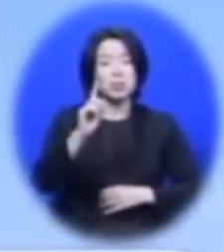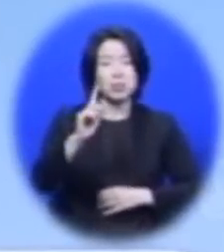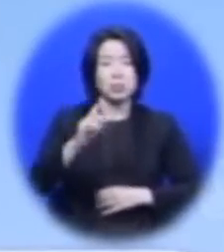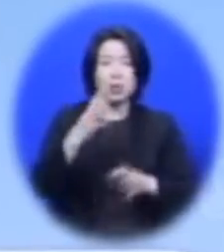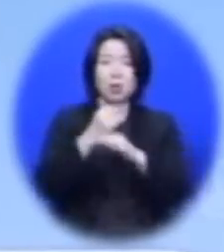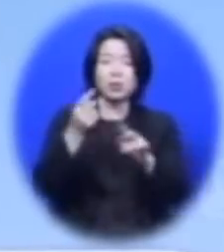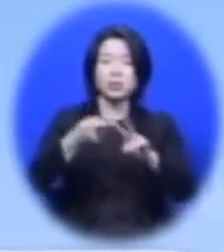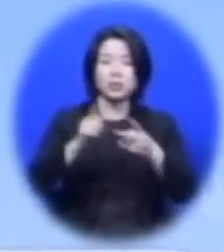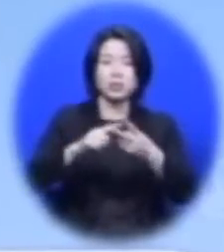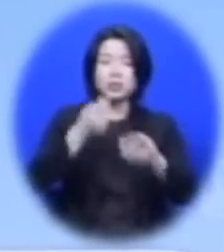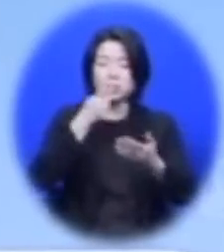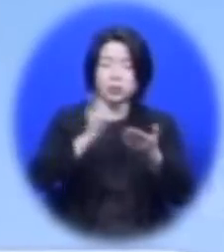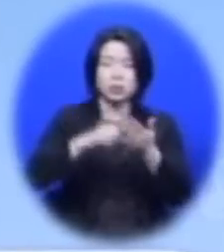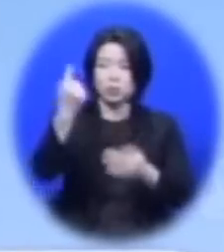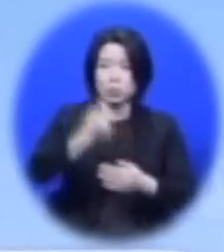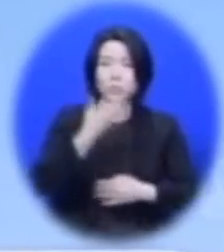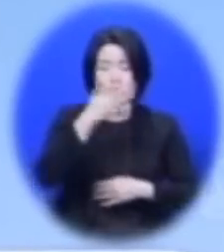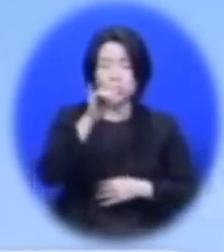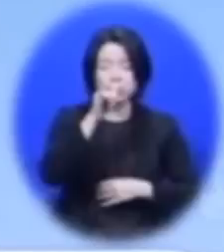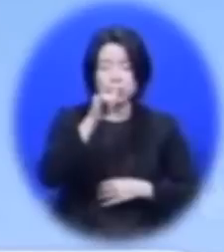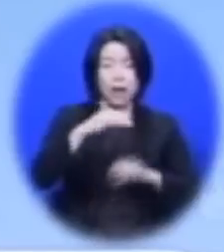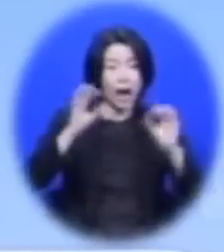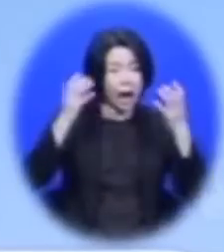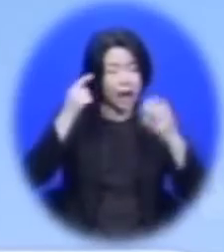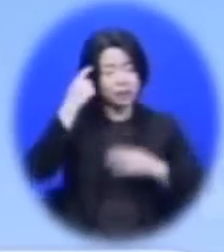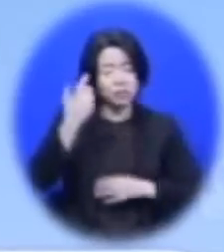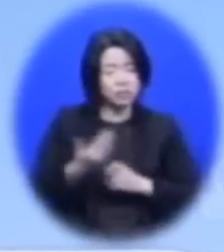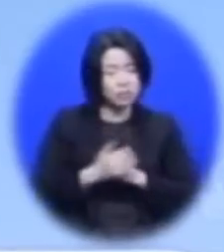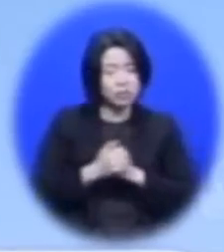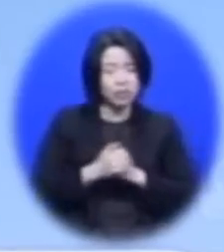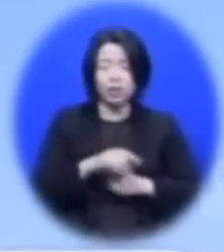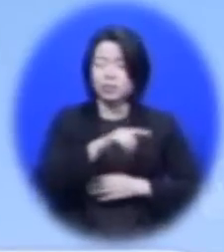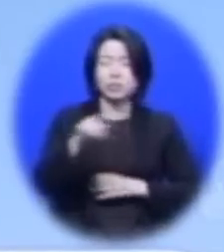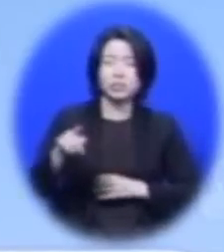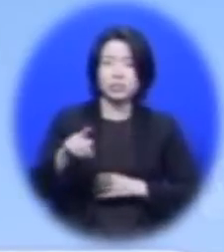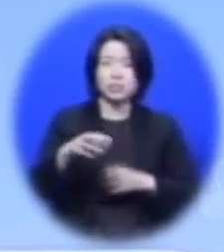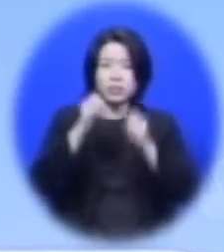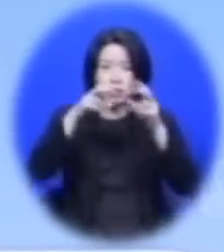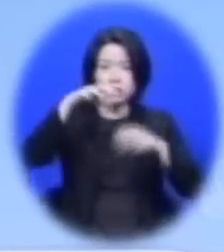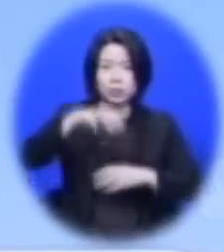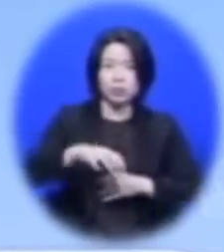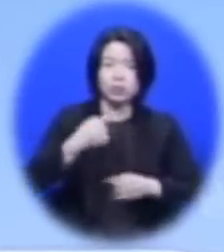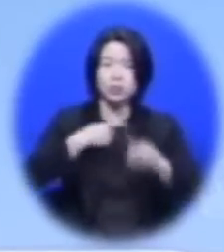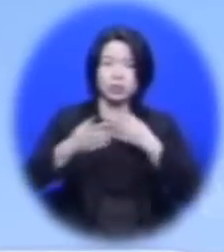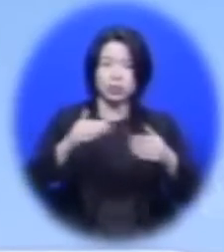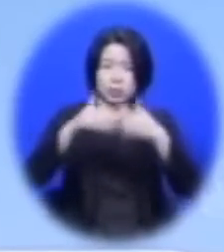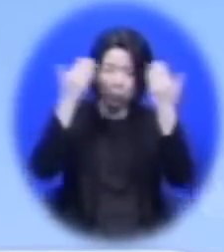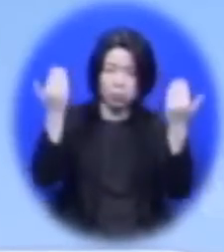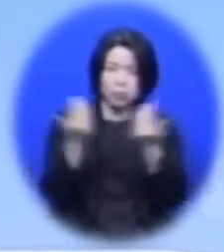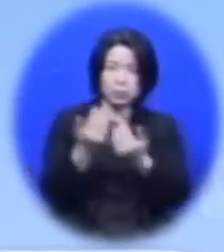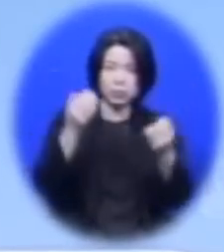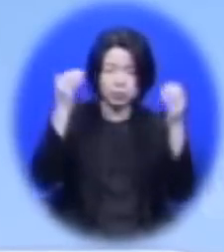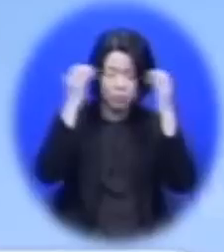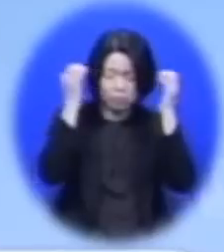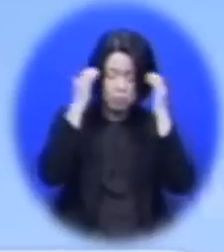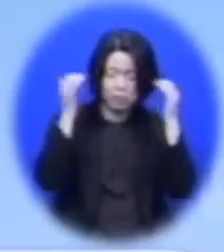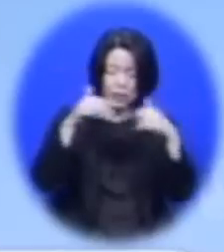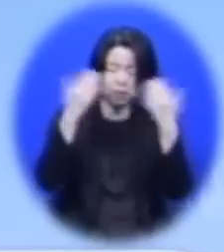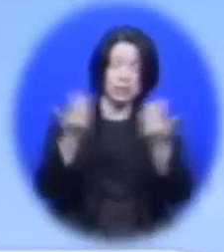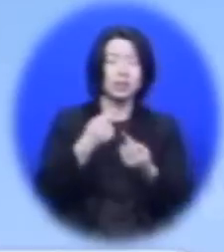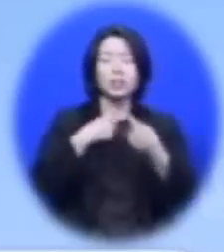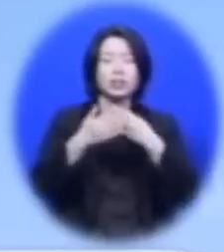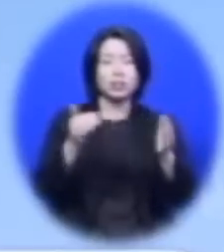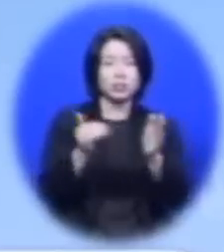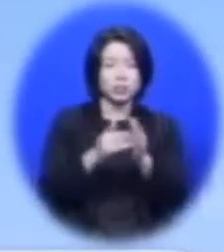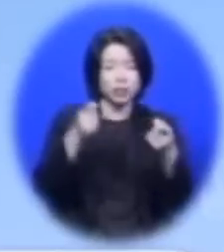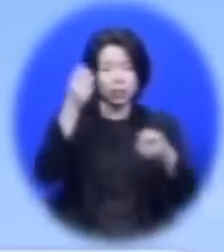쉽게 빠져나올 수 있지. 아이들, 그들은 선교지에서 겪을 모든 고생을 다 겪고